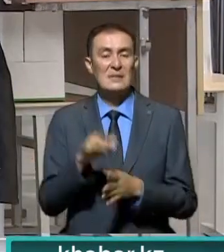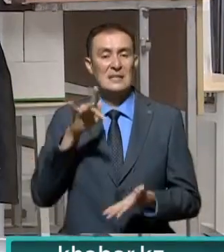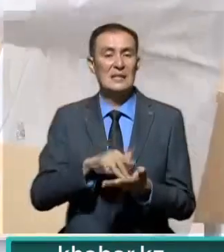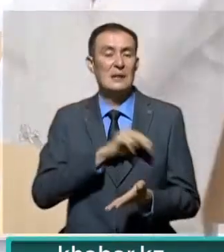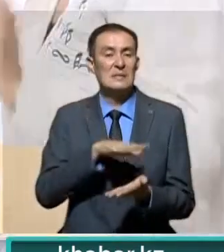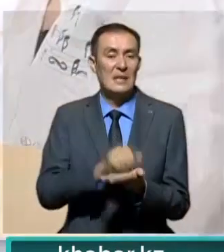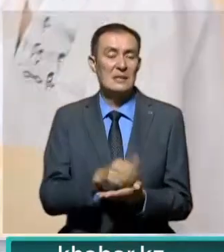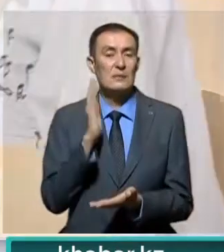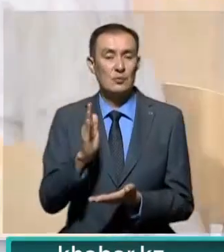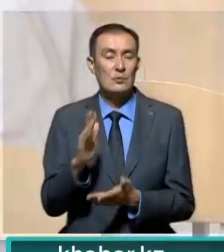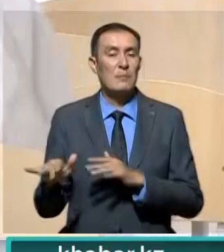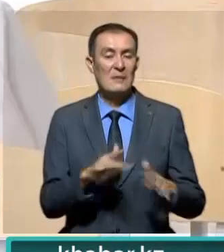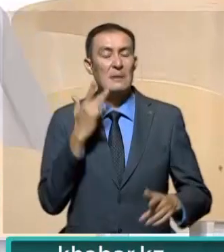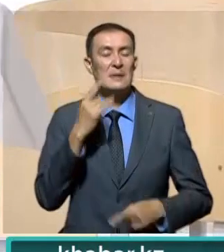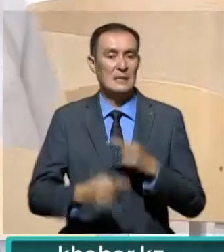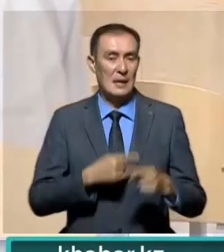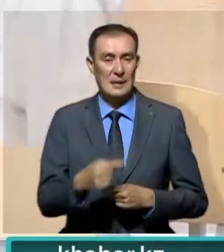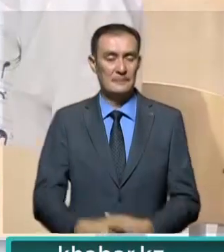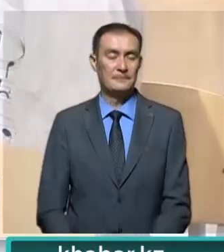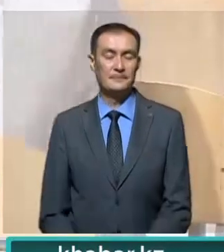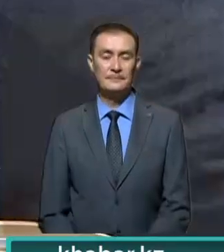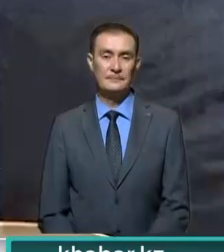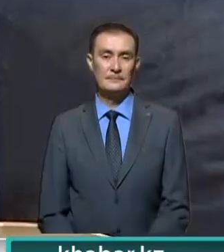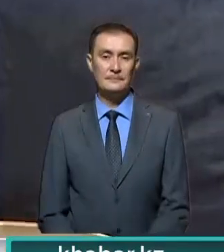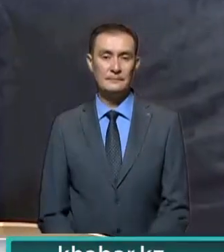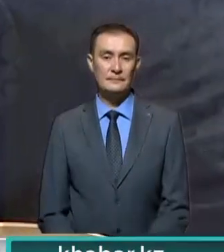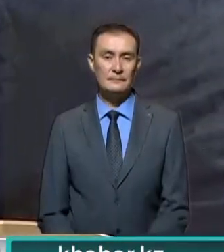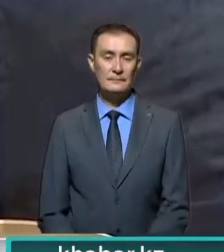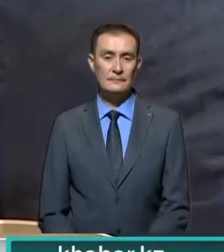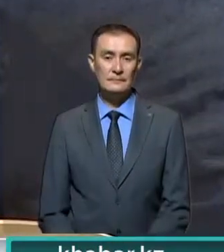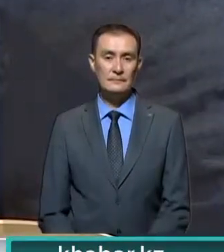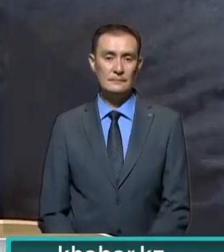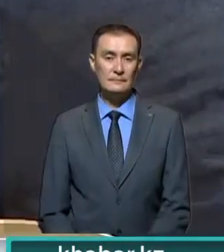Центром занятости будут проводить постоянно. Селяс Думанказа, Болотбек Табалдиев, Хабар.